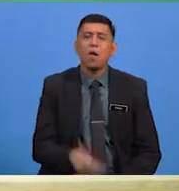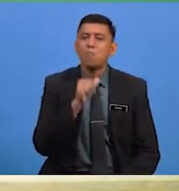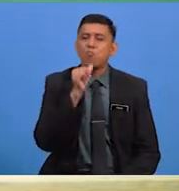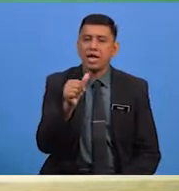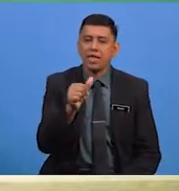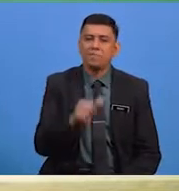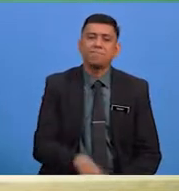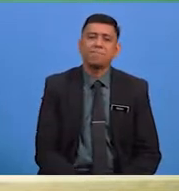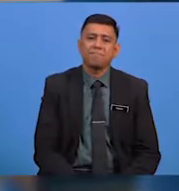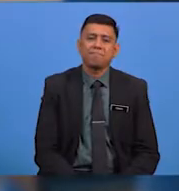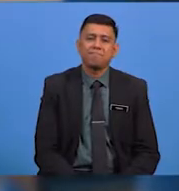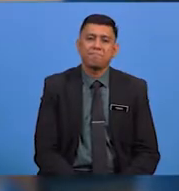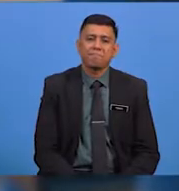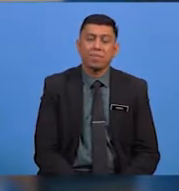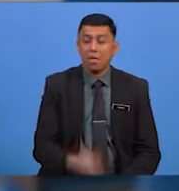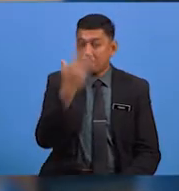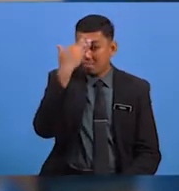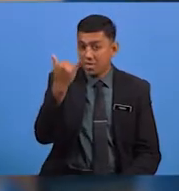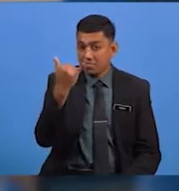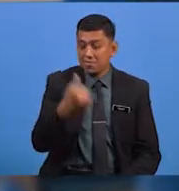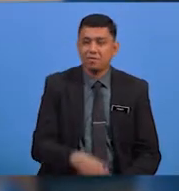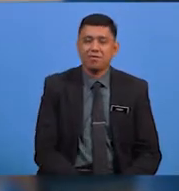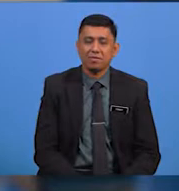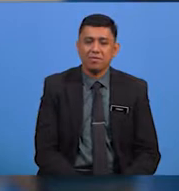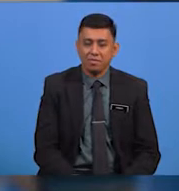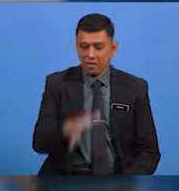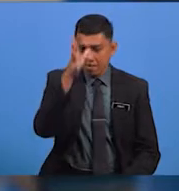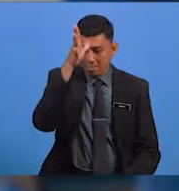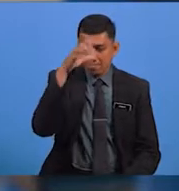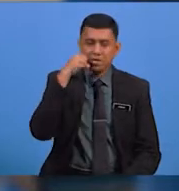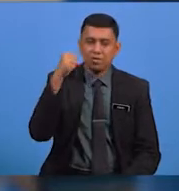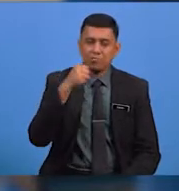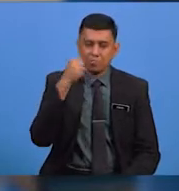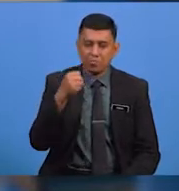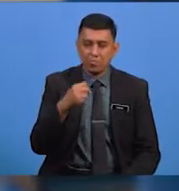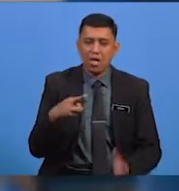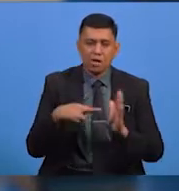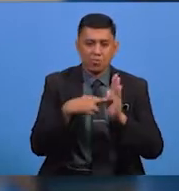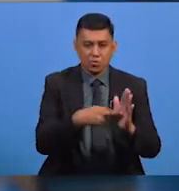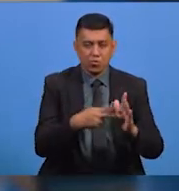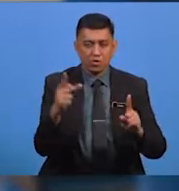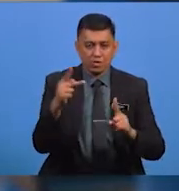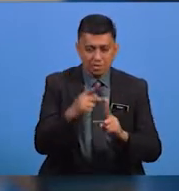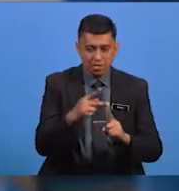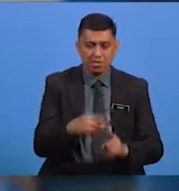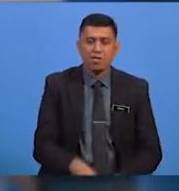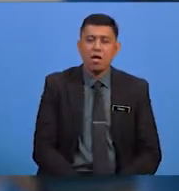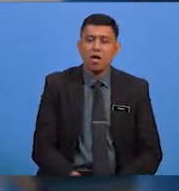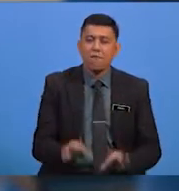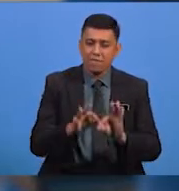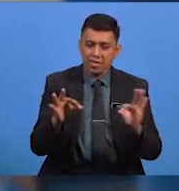bukan. Mengapa? Bapa saudara merujuk kepada frasa